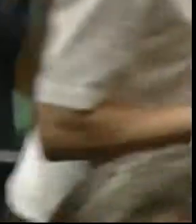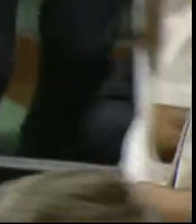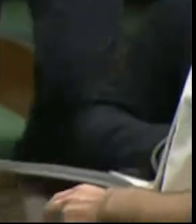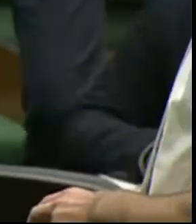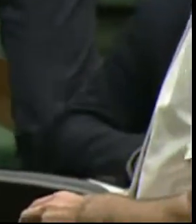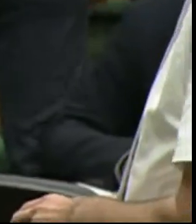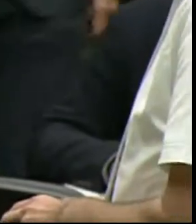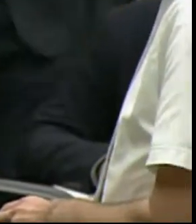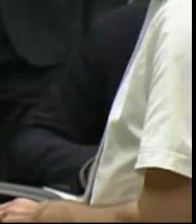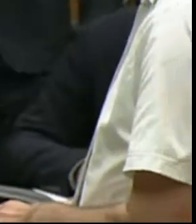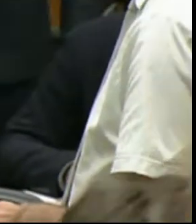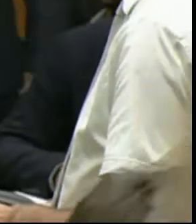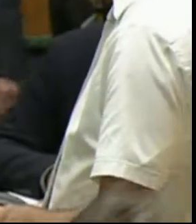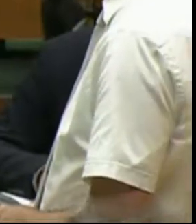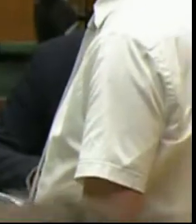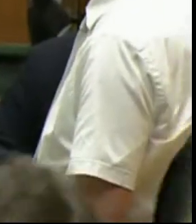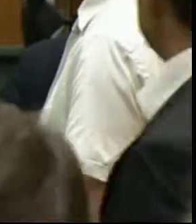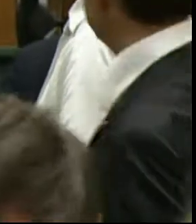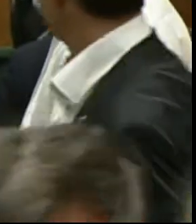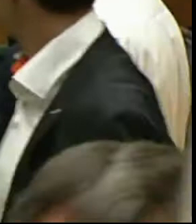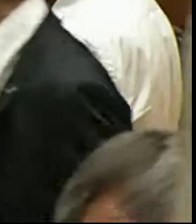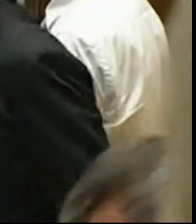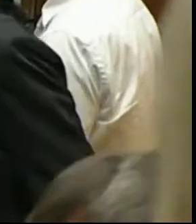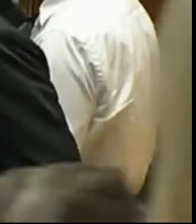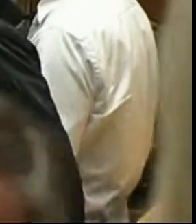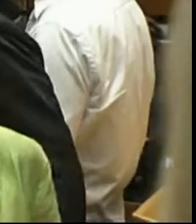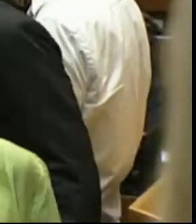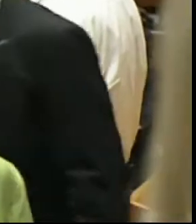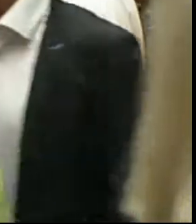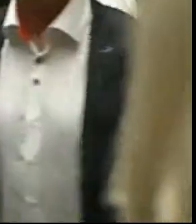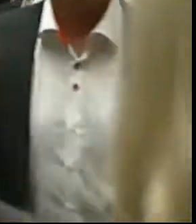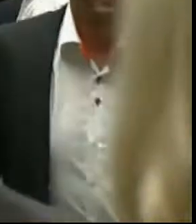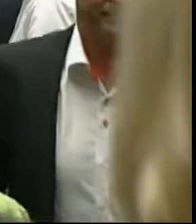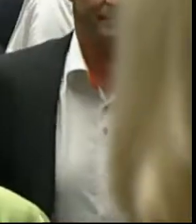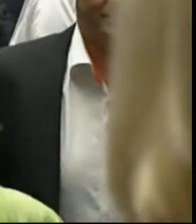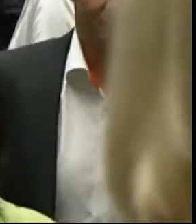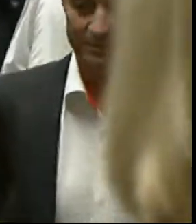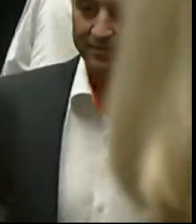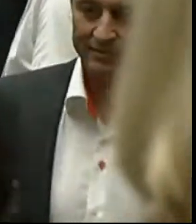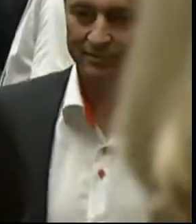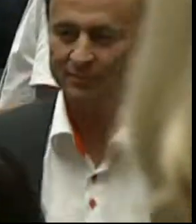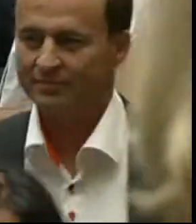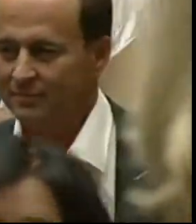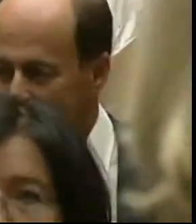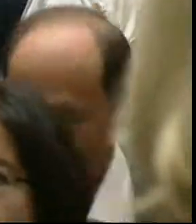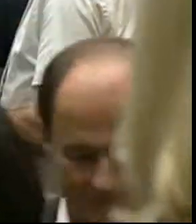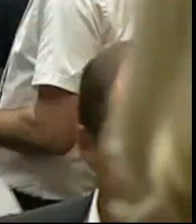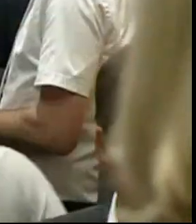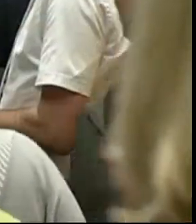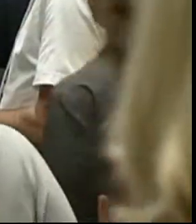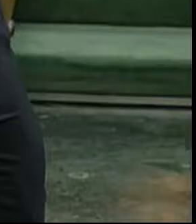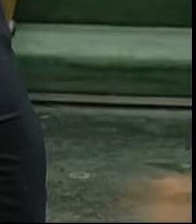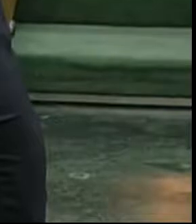Ofenauer, Ottenschläger, Händel, Furtscheller, Hilz, Birkelhuber, Plessl,